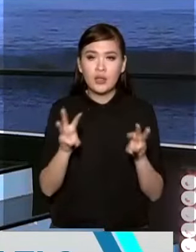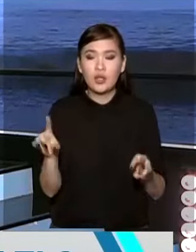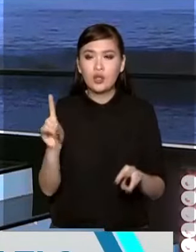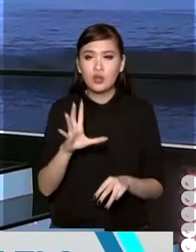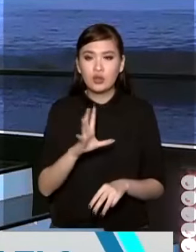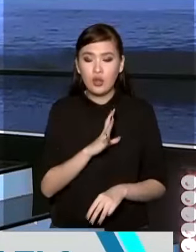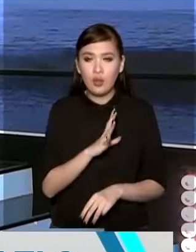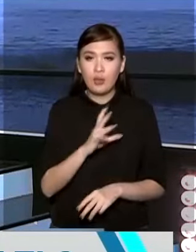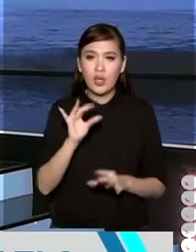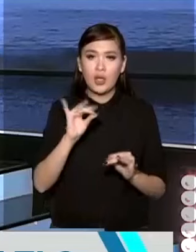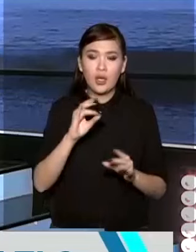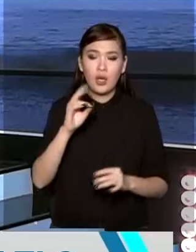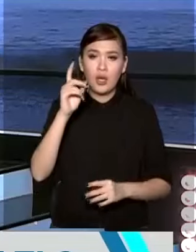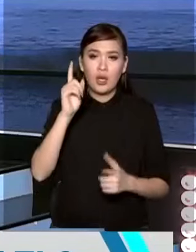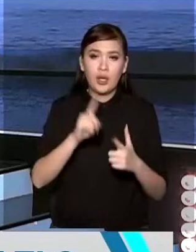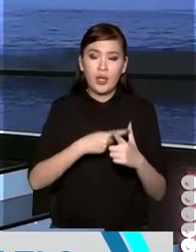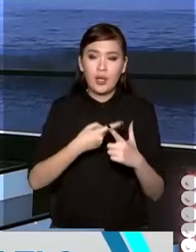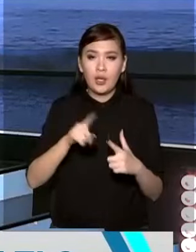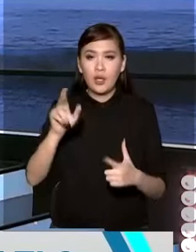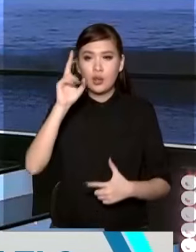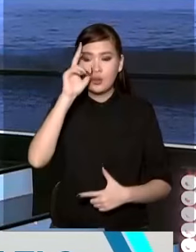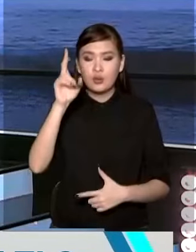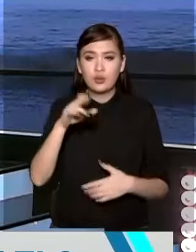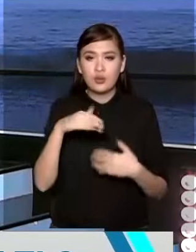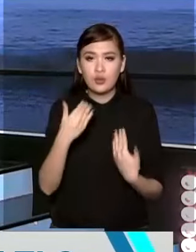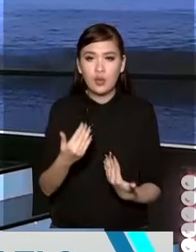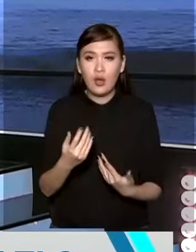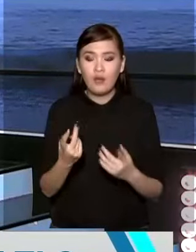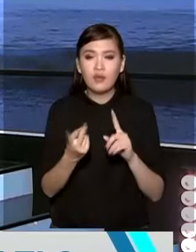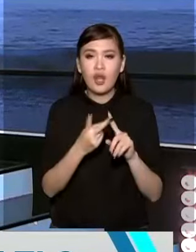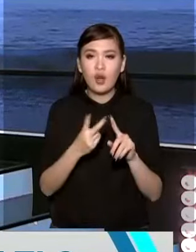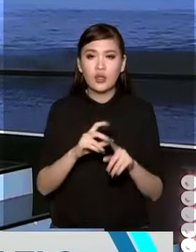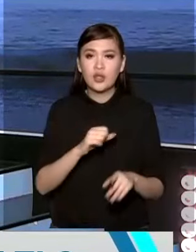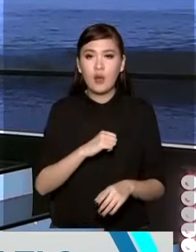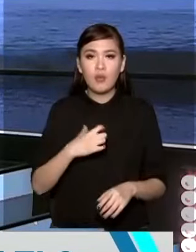орган. И второй, я извиняюсь, да, вот самый главный вопрос